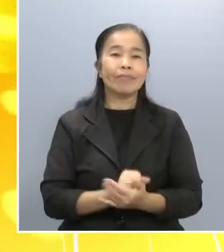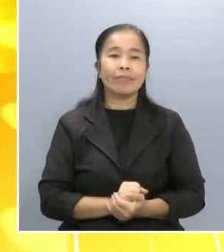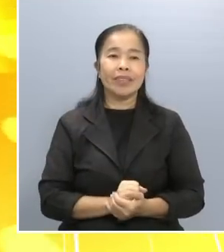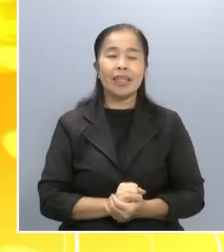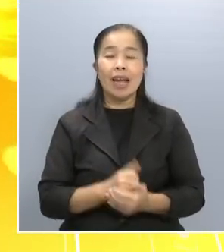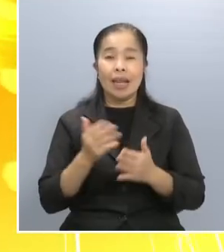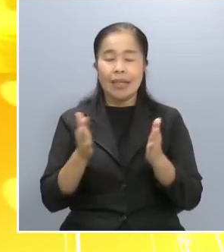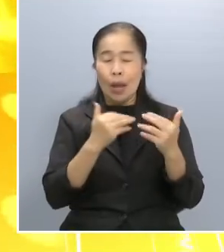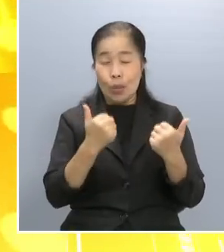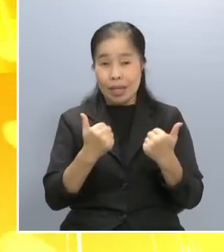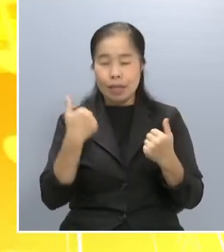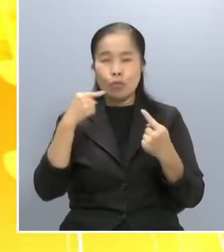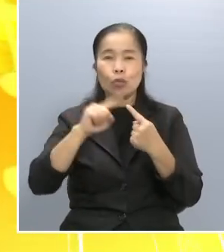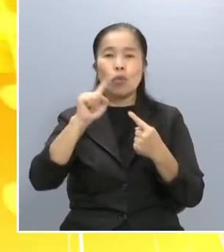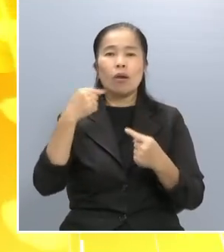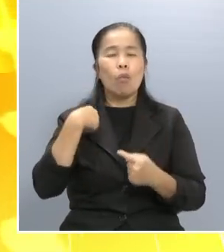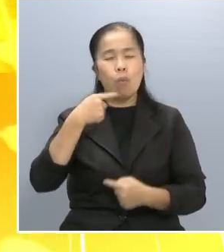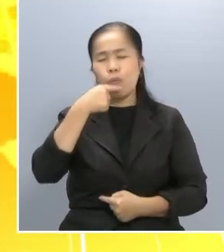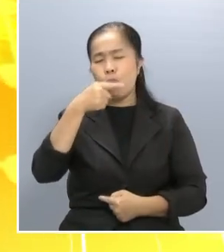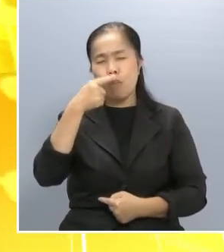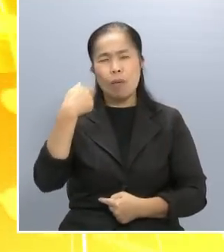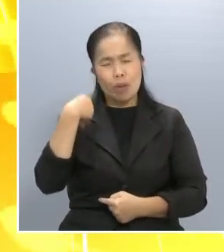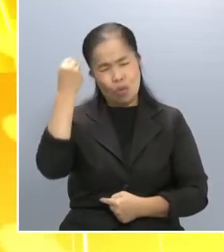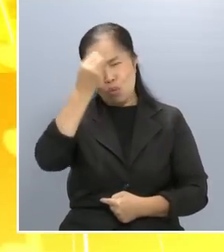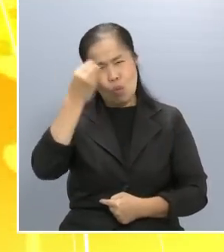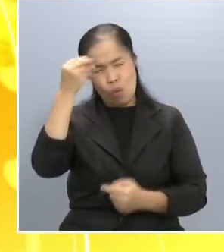นี้เขามีการพูดถึงคำพูดในตำนานพี่ก็งงๆตอนนั้นก็นึกไม่ออก